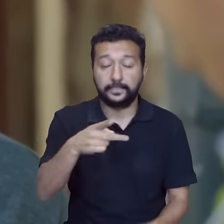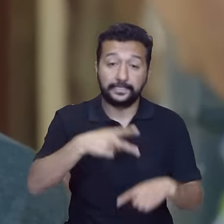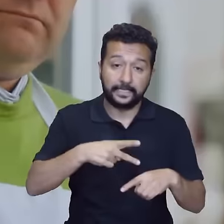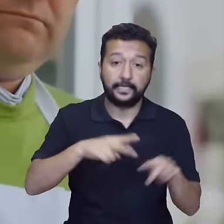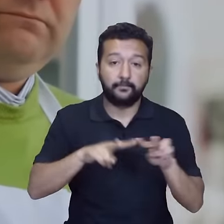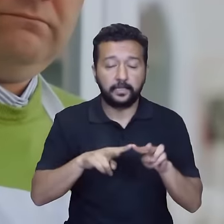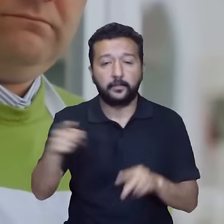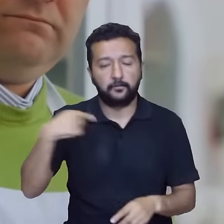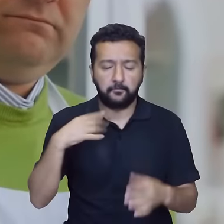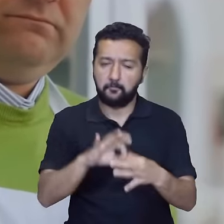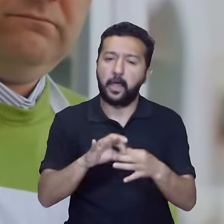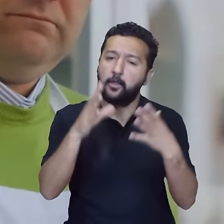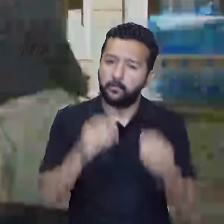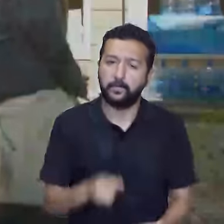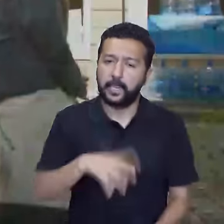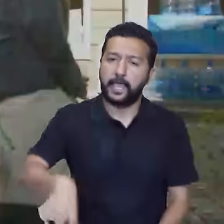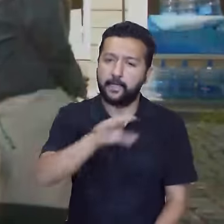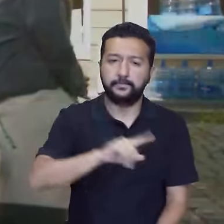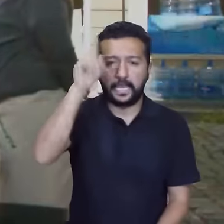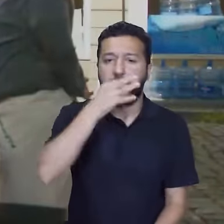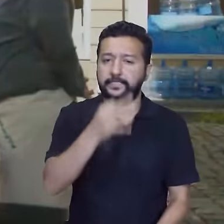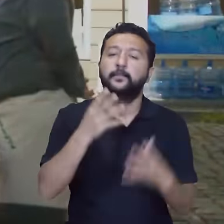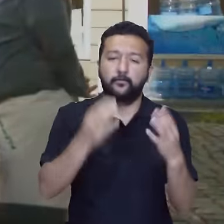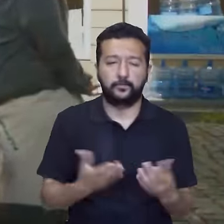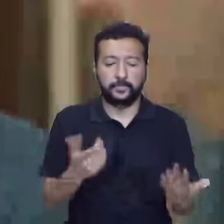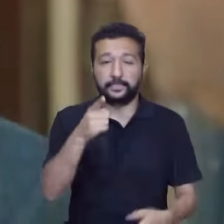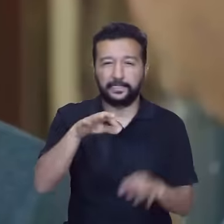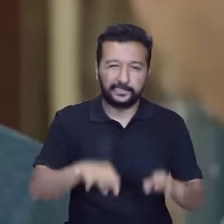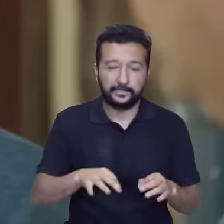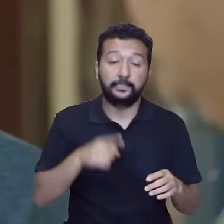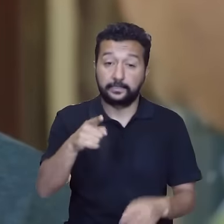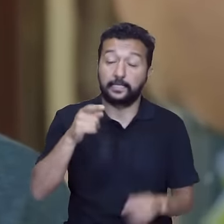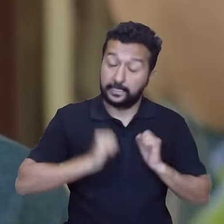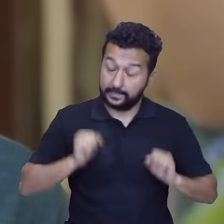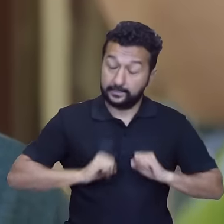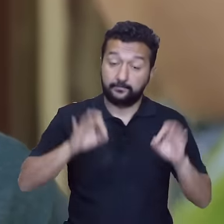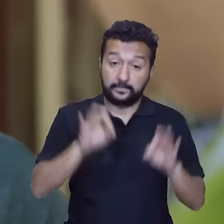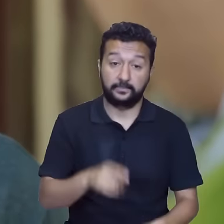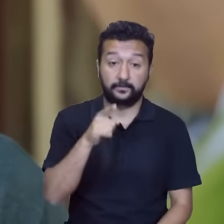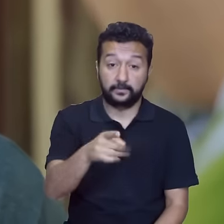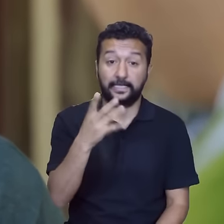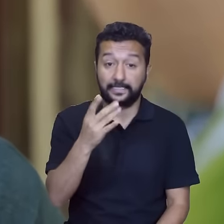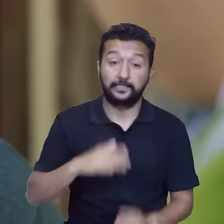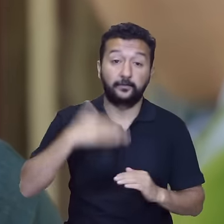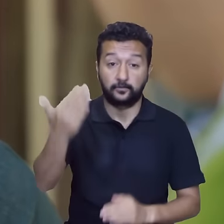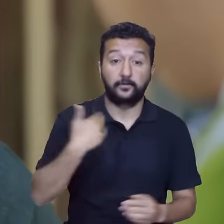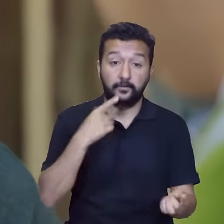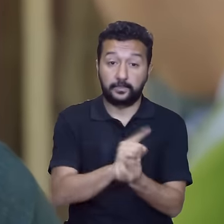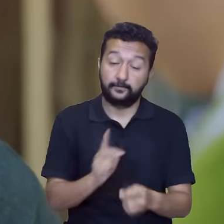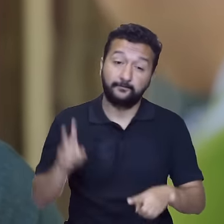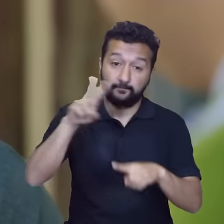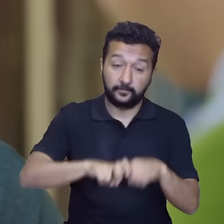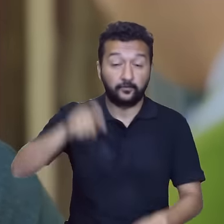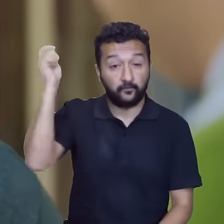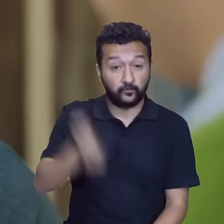Zeki Metin'e kul köle de olur. Hepsi Allah'ın izniyle olur yani. Sen şimdiden talimi yapmaya başla. Nişandan sonra bineceğim